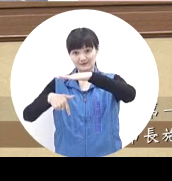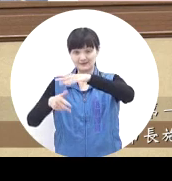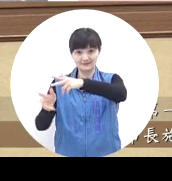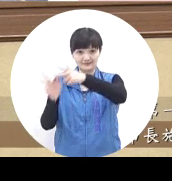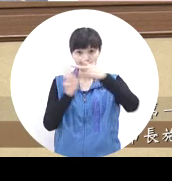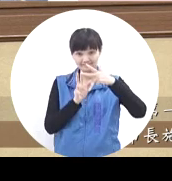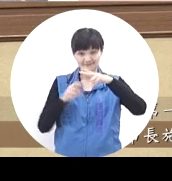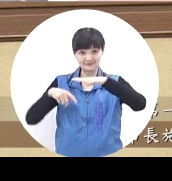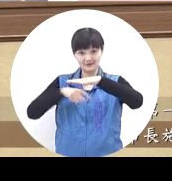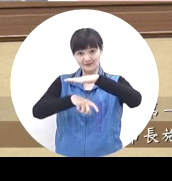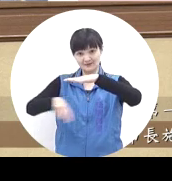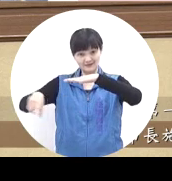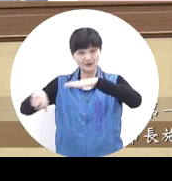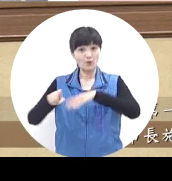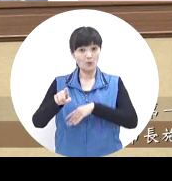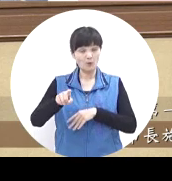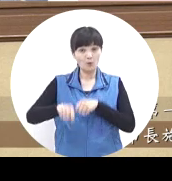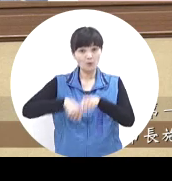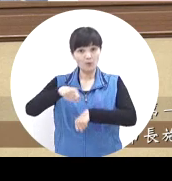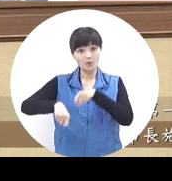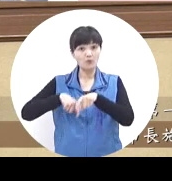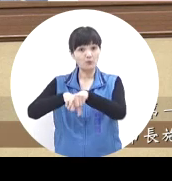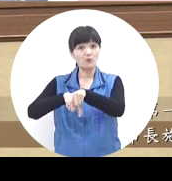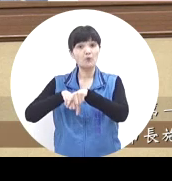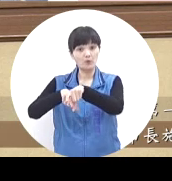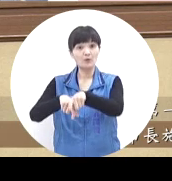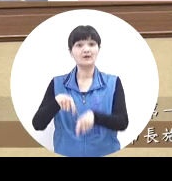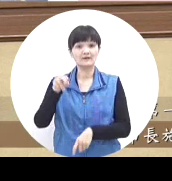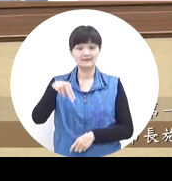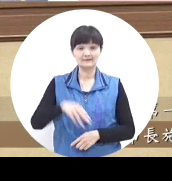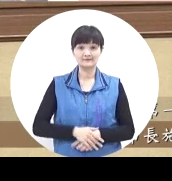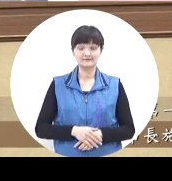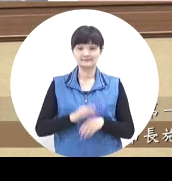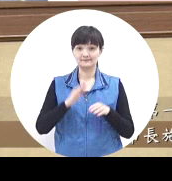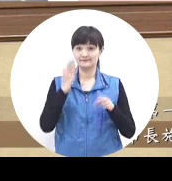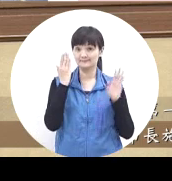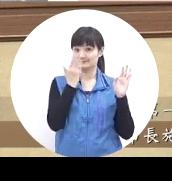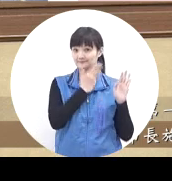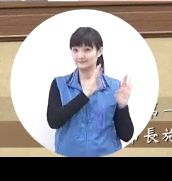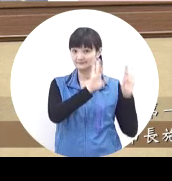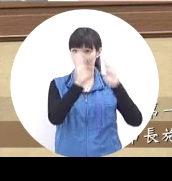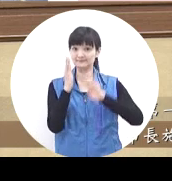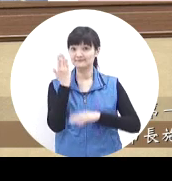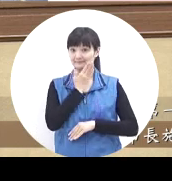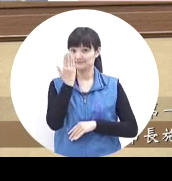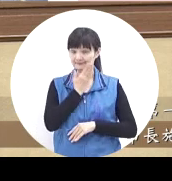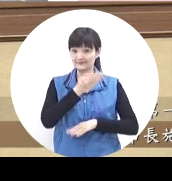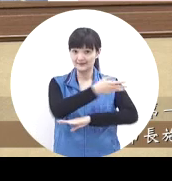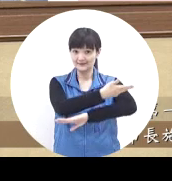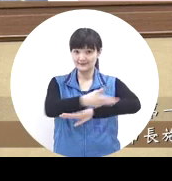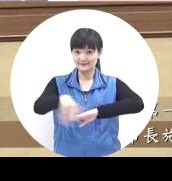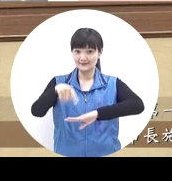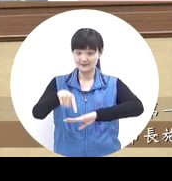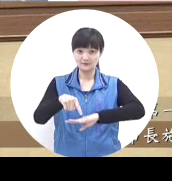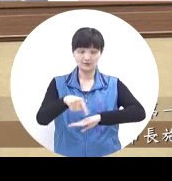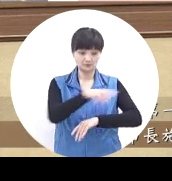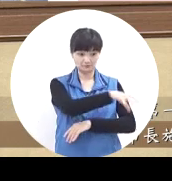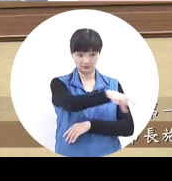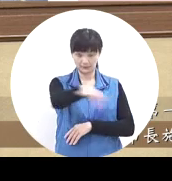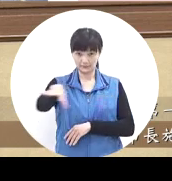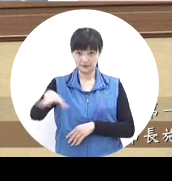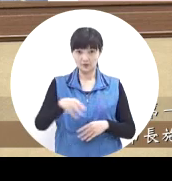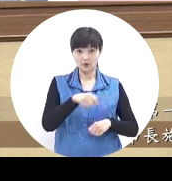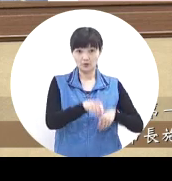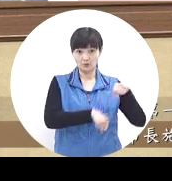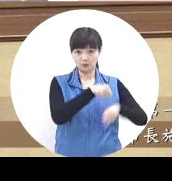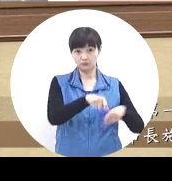成了，所以包括迎美溪的左岸自行车道在三月都能够全线的启用，让